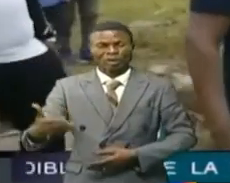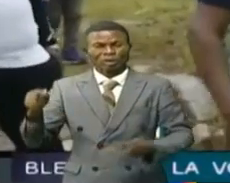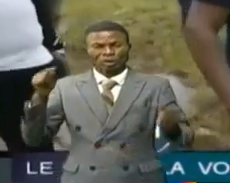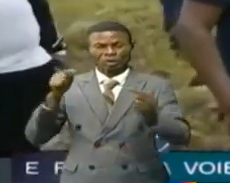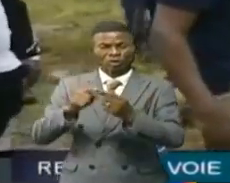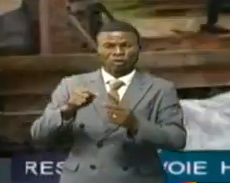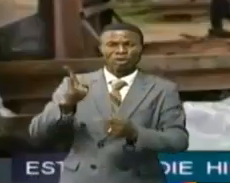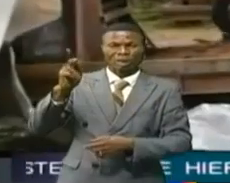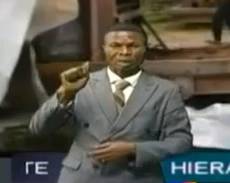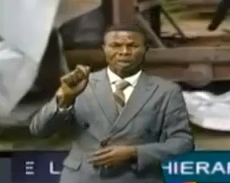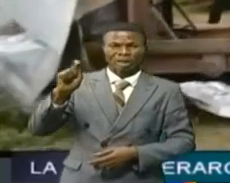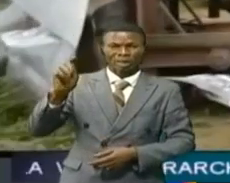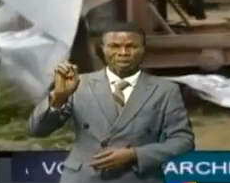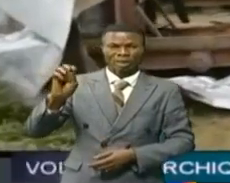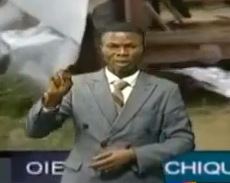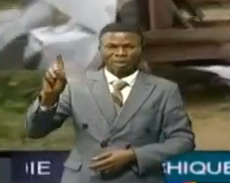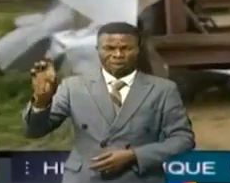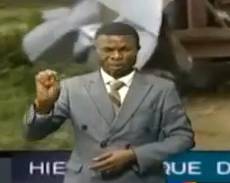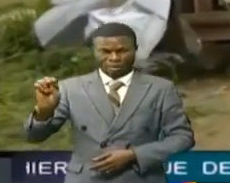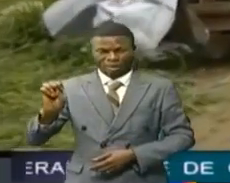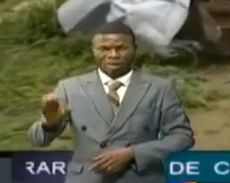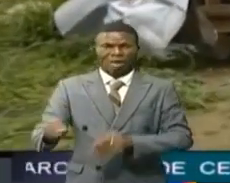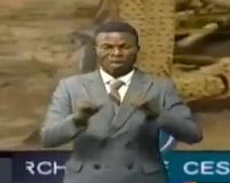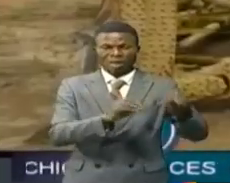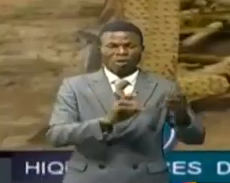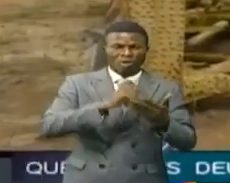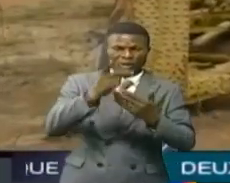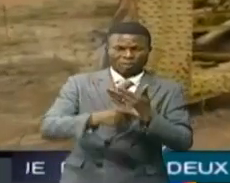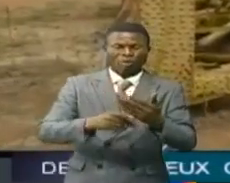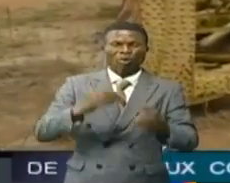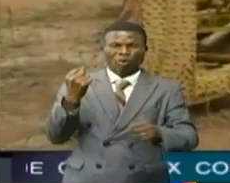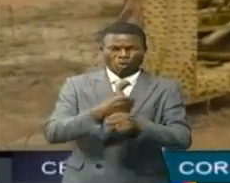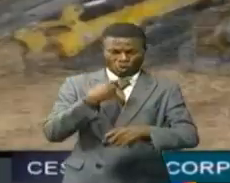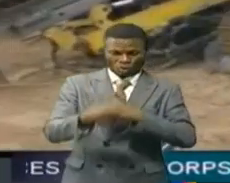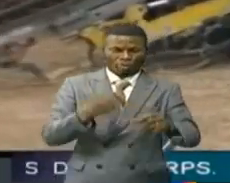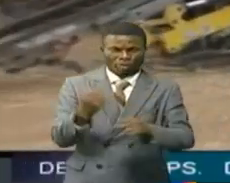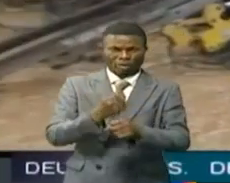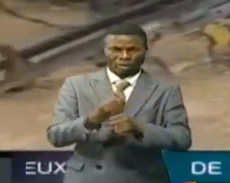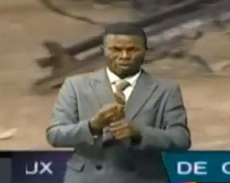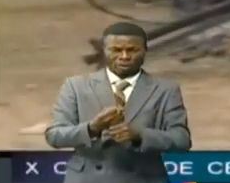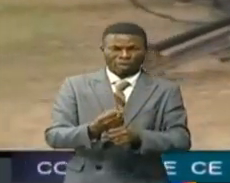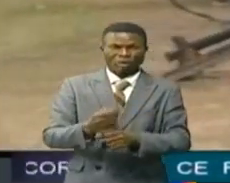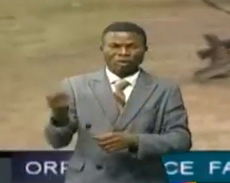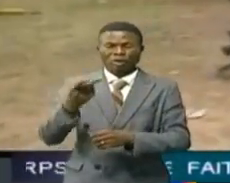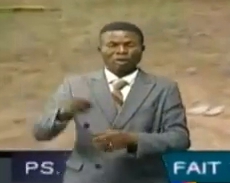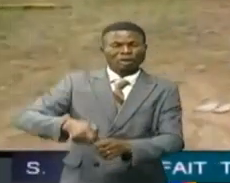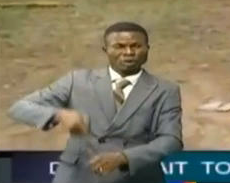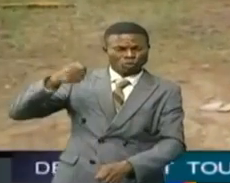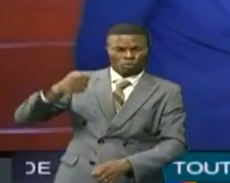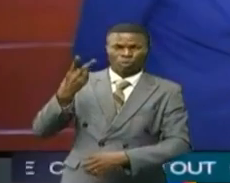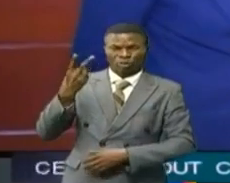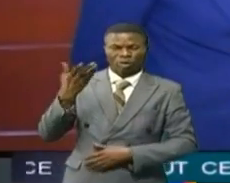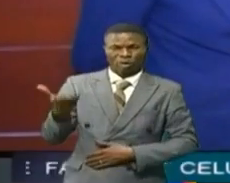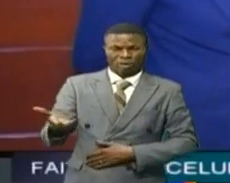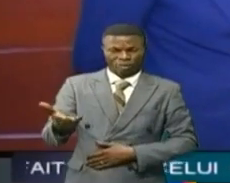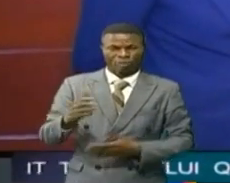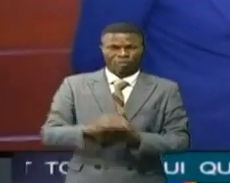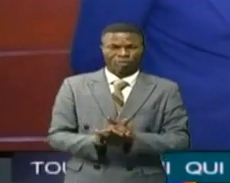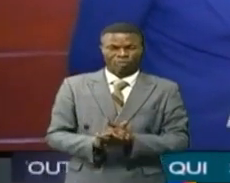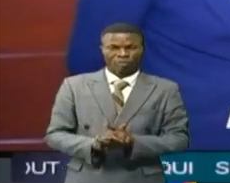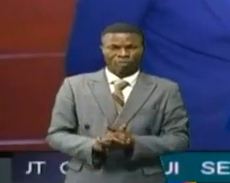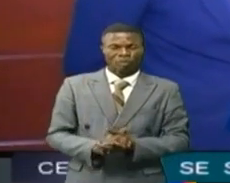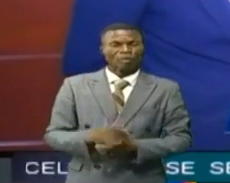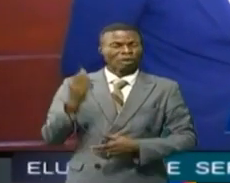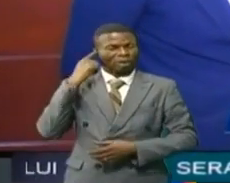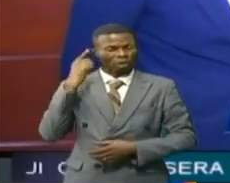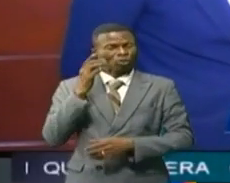Katende et de la mise en place d'un planning de redémarrage des travaux des deux centrales. On a parlé surtout des orientations